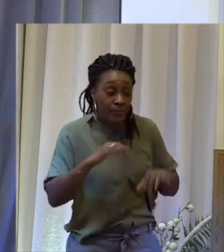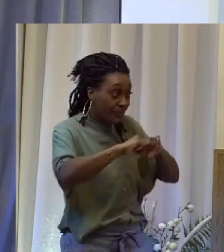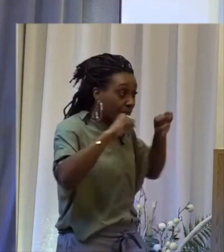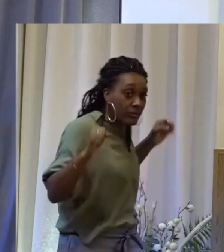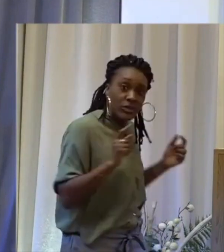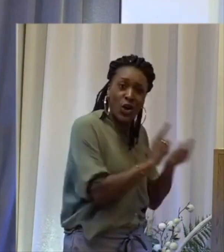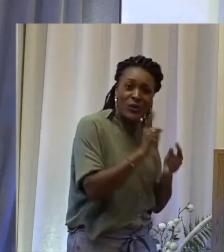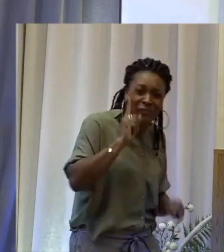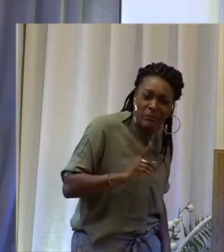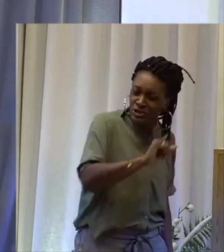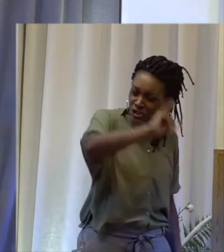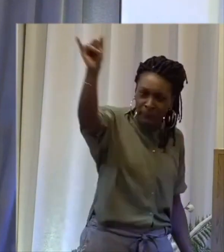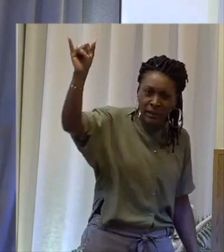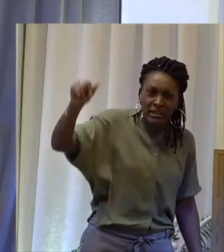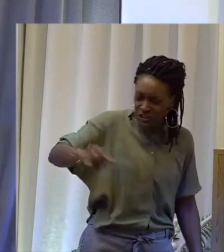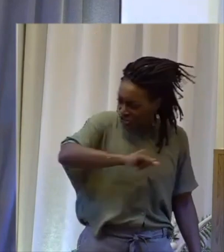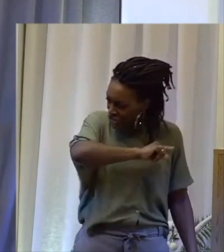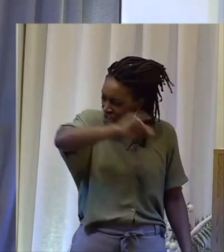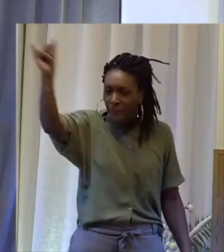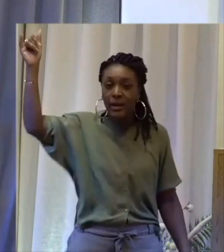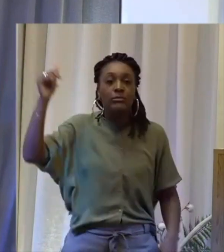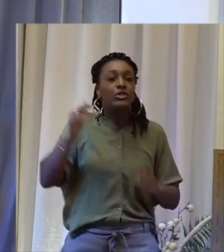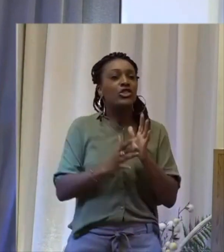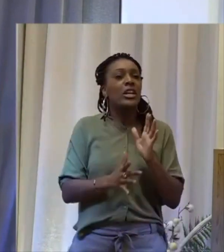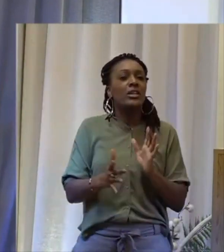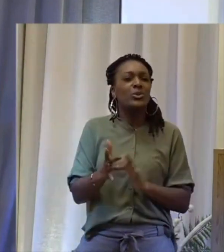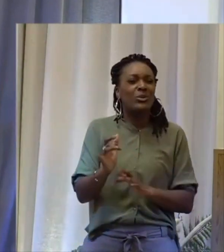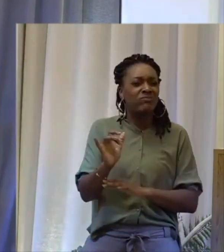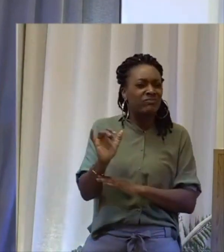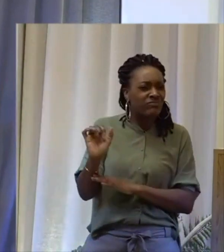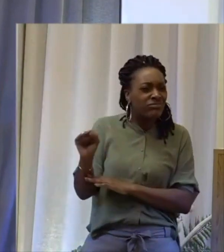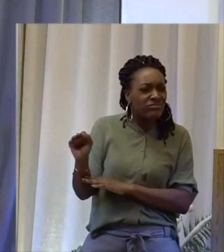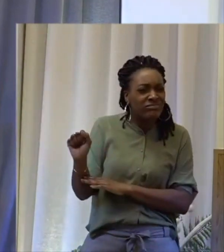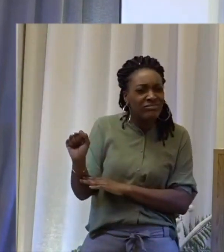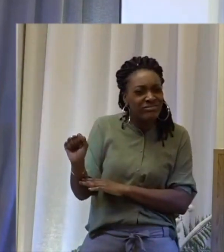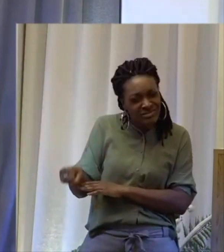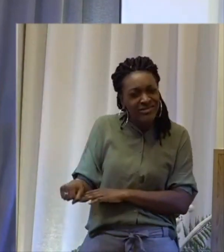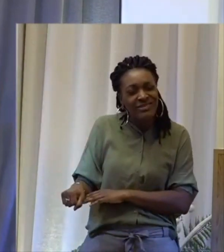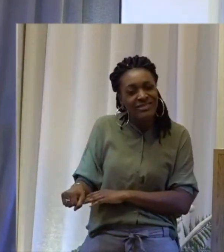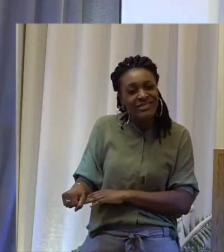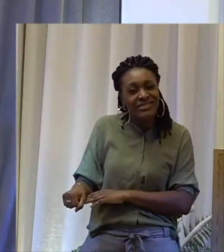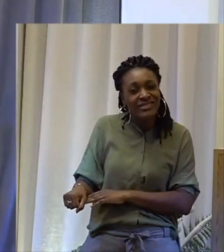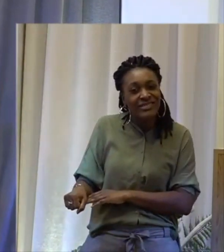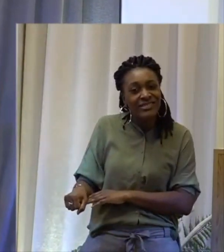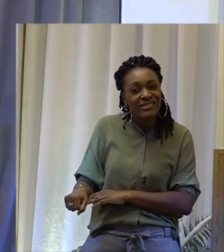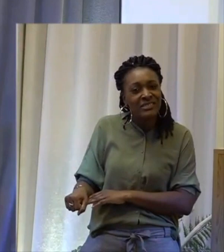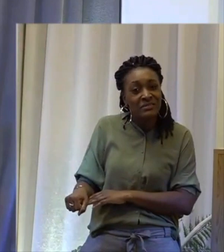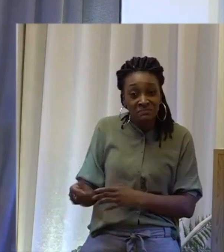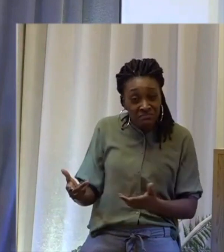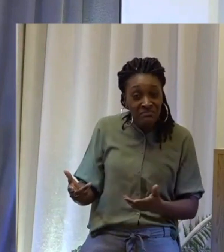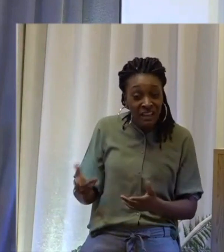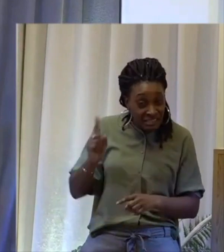s'approche pas d'une femme derrière le rideau. Mais Jésus ne regarde pas aux circonstances, aux